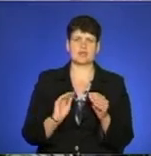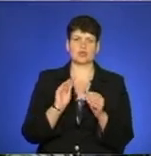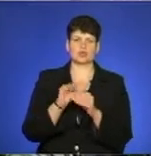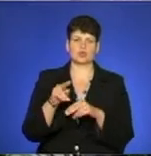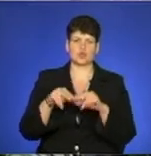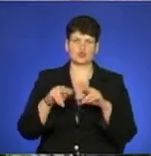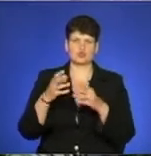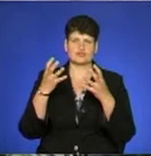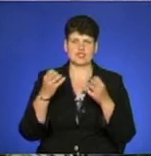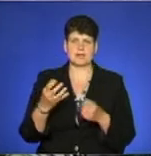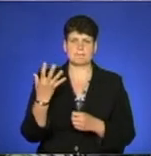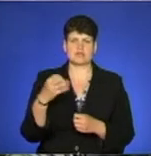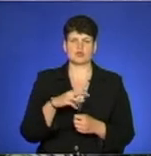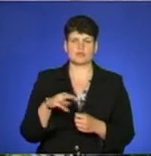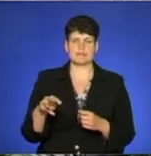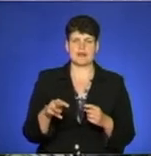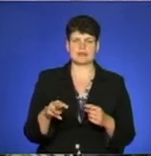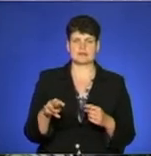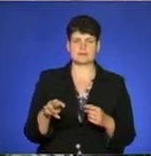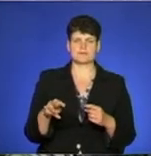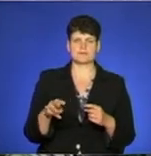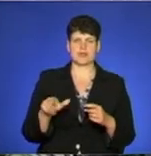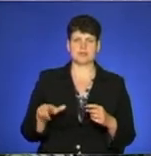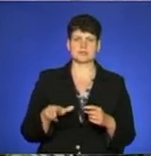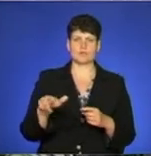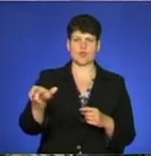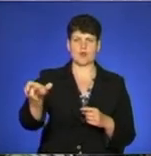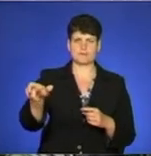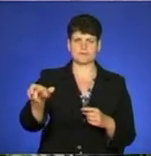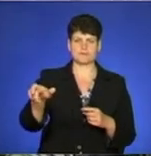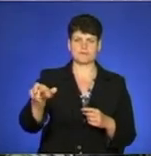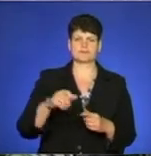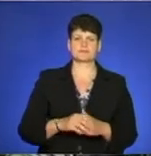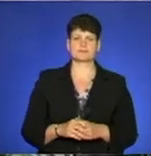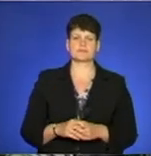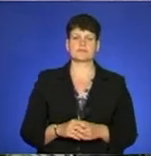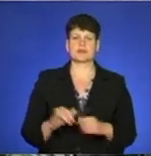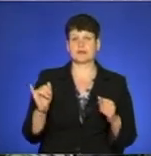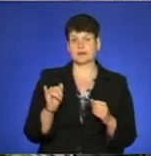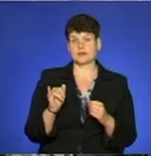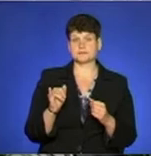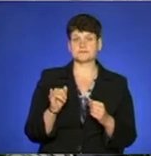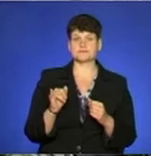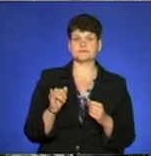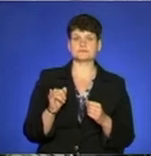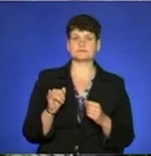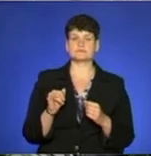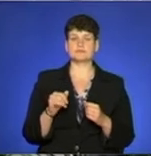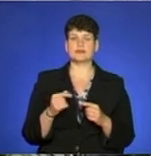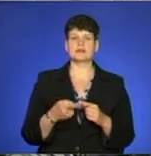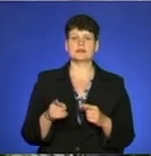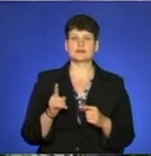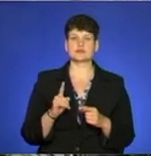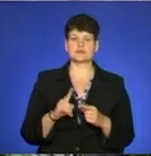ще 500 метрів злітно-посадкової смуги, і якраз ми над цим